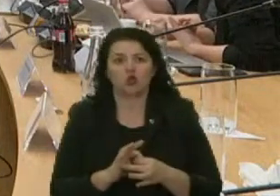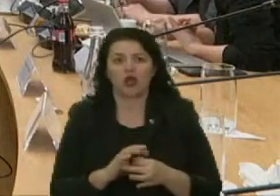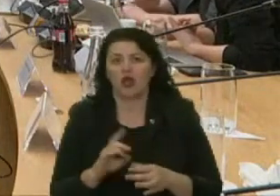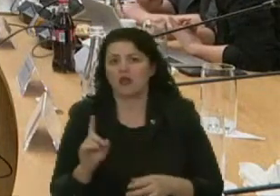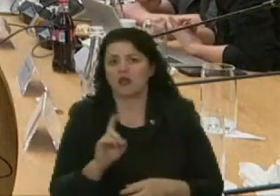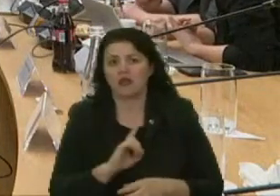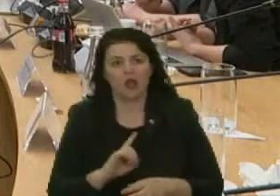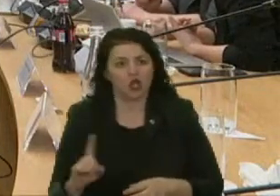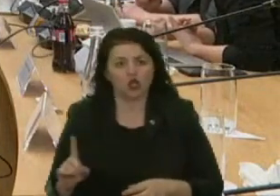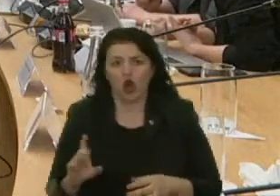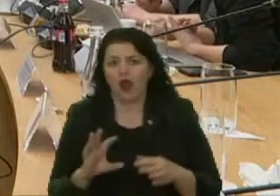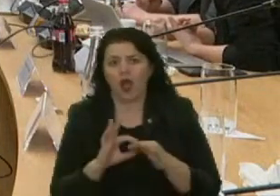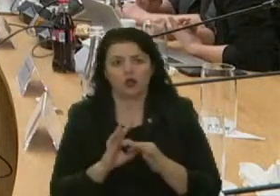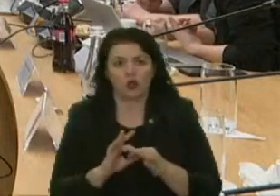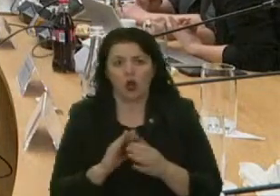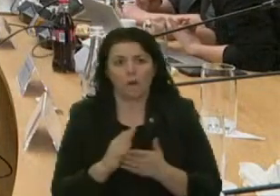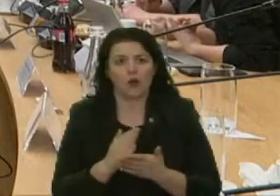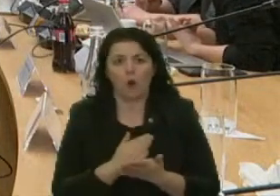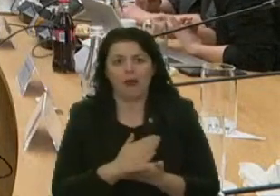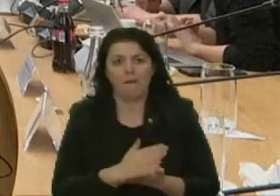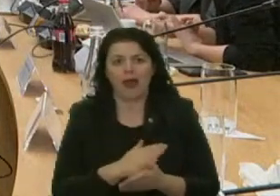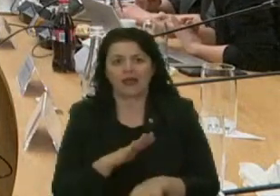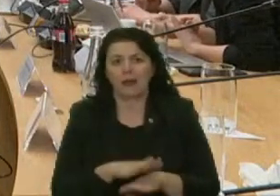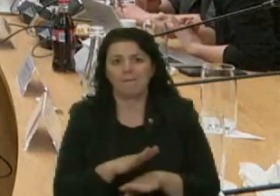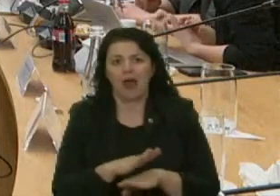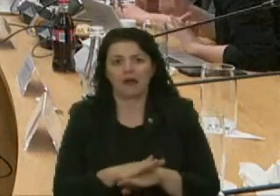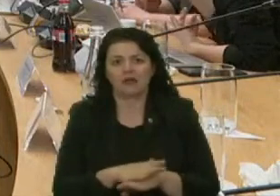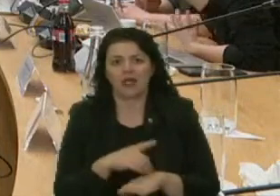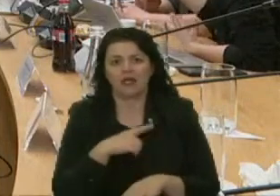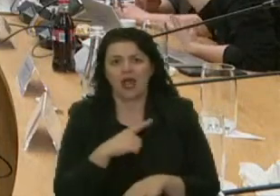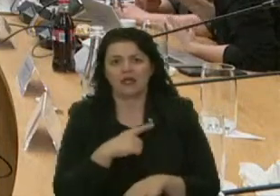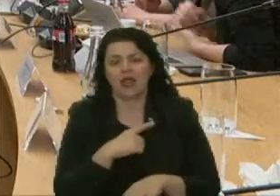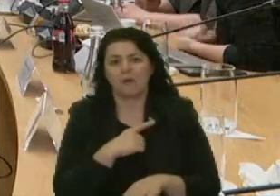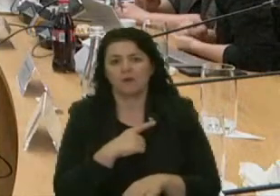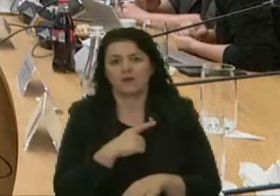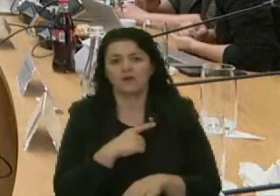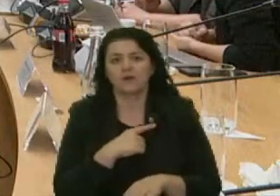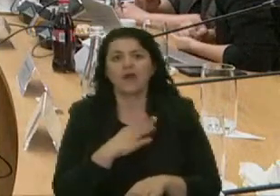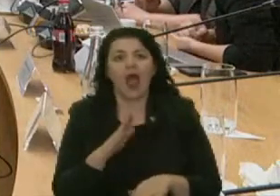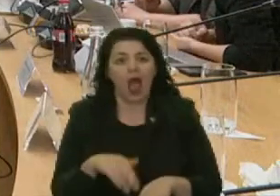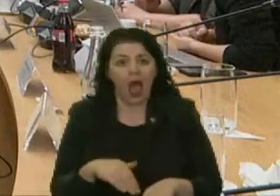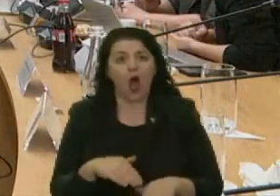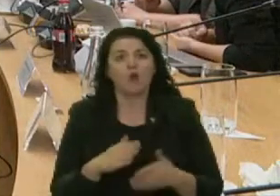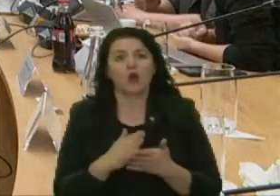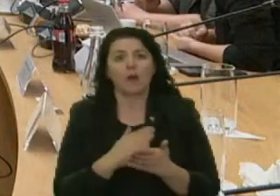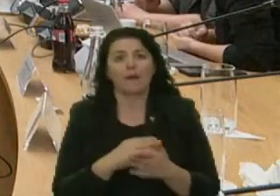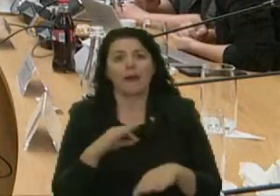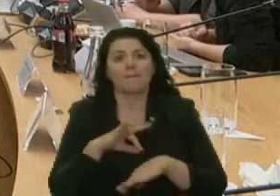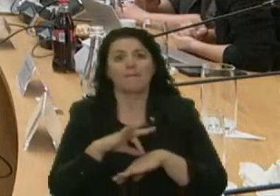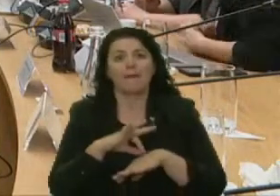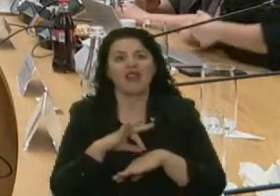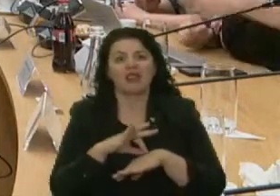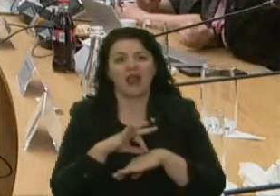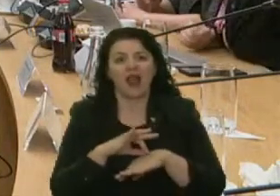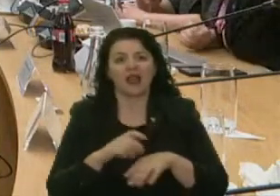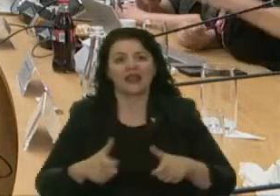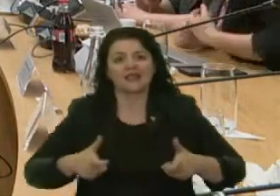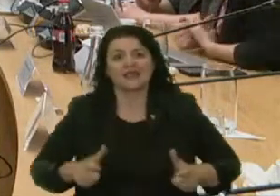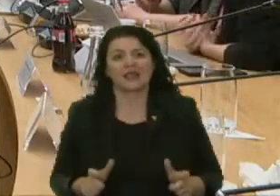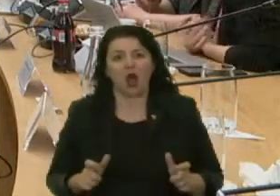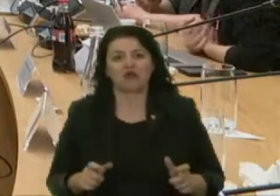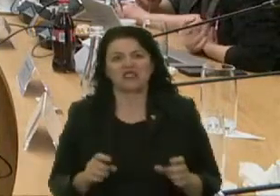absolut nicio legătură cu problema de bază Care este aceea a faptului că au probleme medicale că scaunele sunt proaste sau că